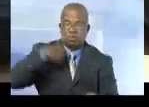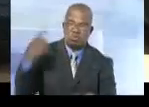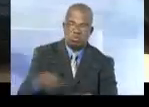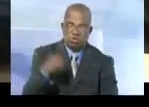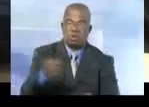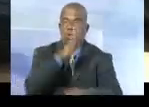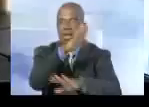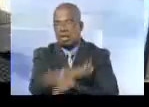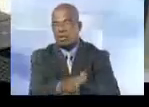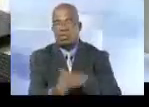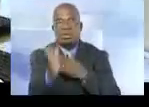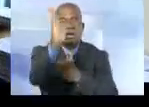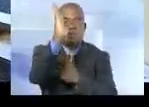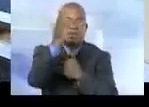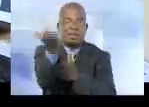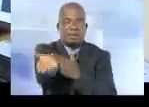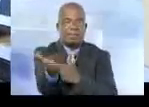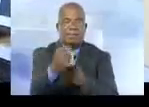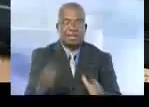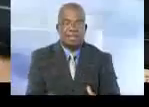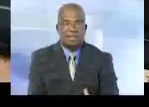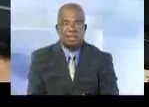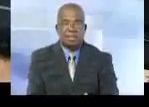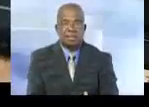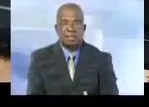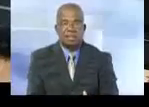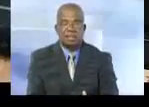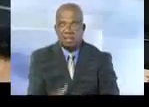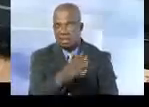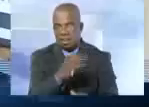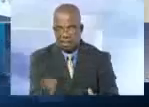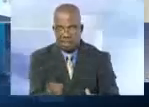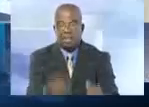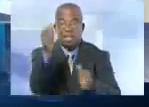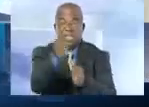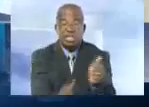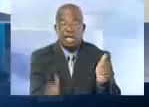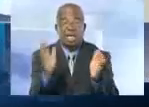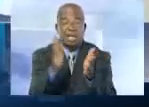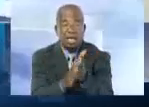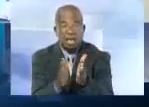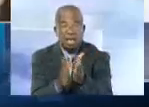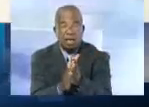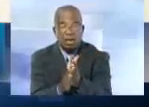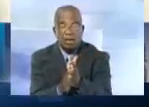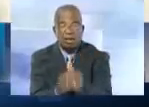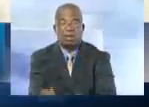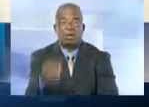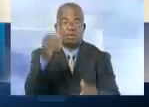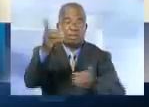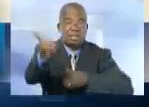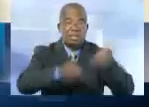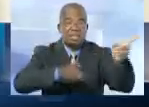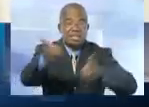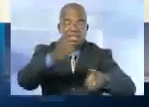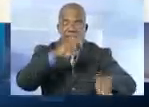scanner les photos reçues par classe, par établissement et par drain. Après